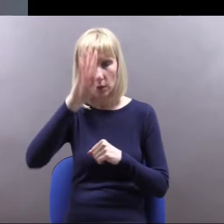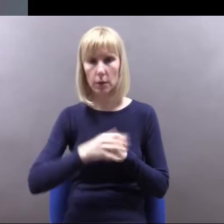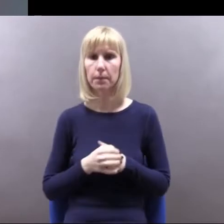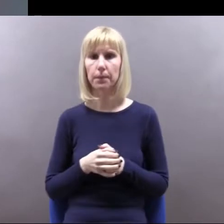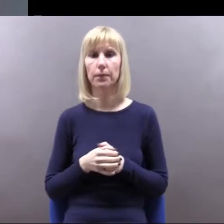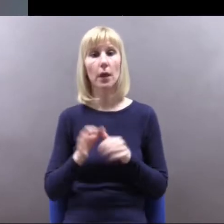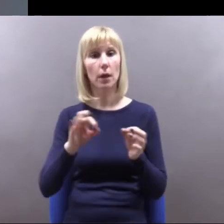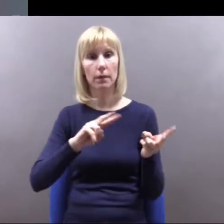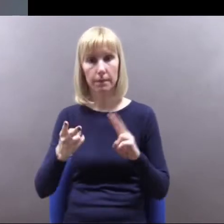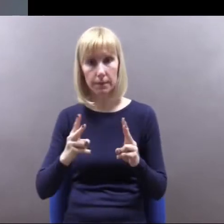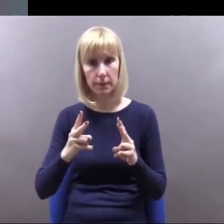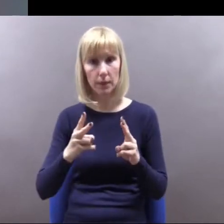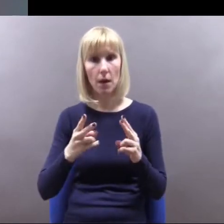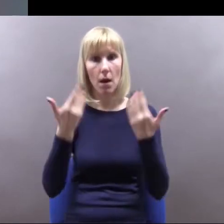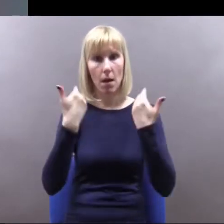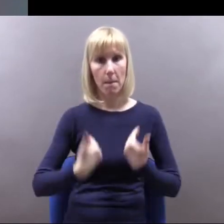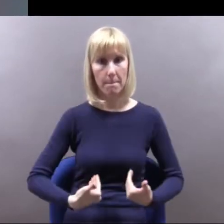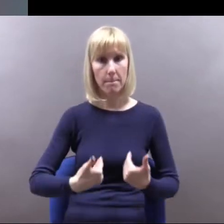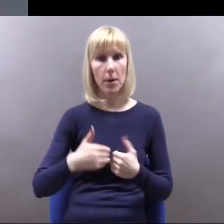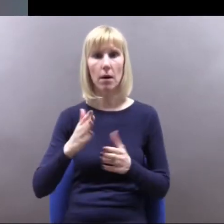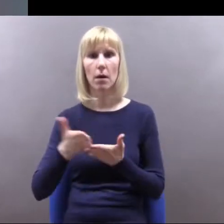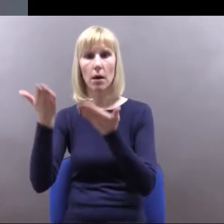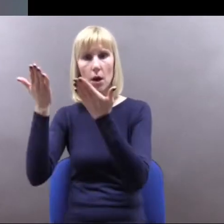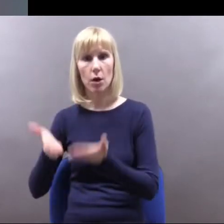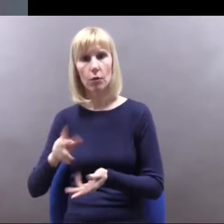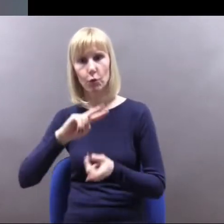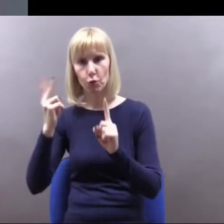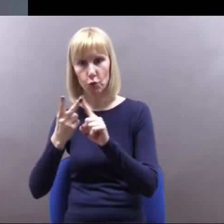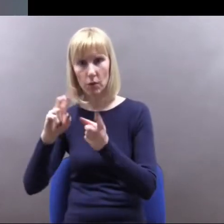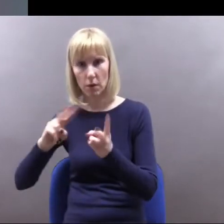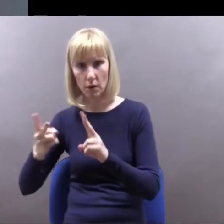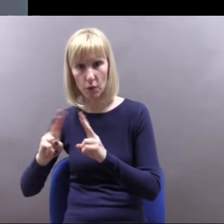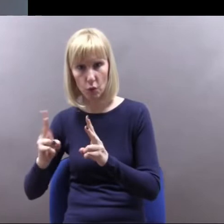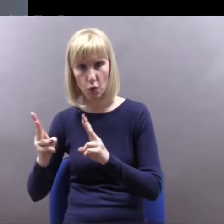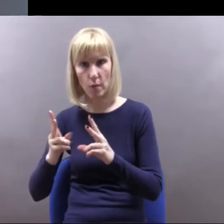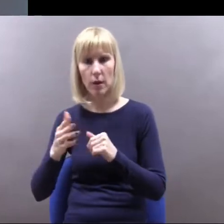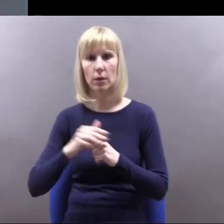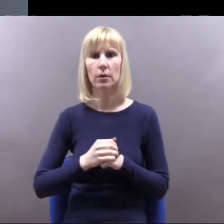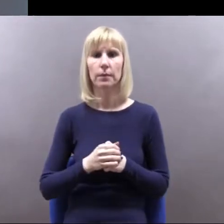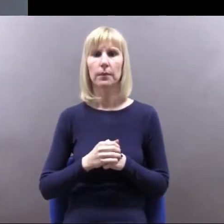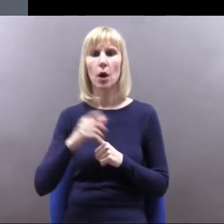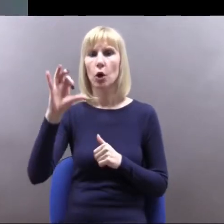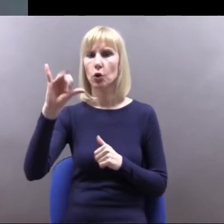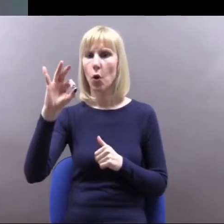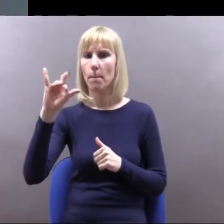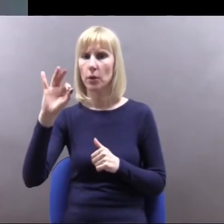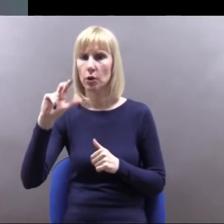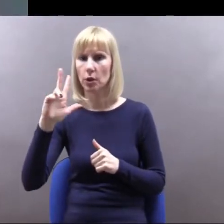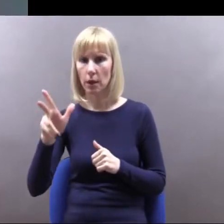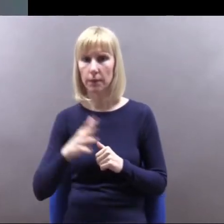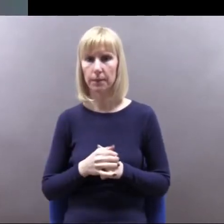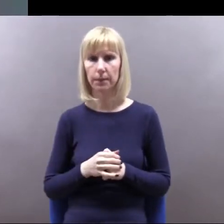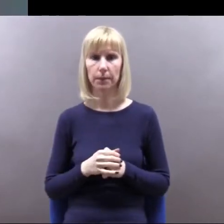i naszymi tłumaczkami są dzisiaj pani Marta Krynicka i pani Monika Sobczak